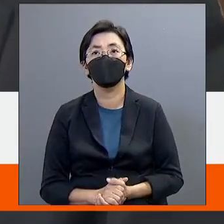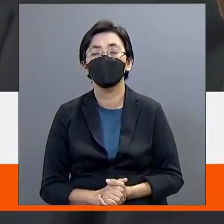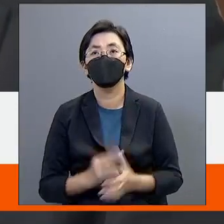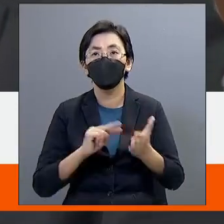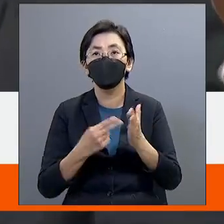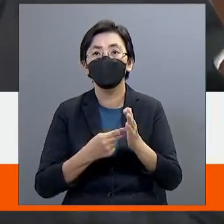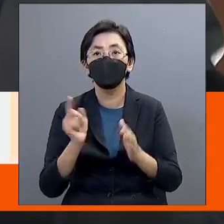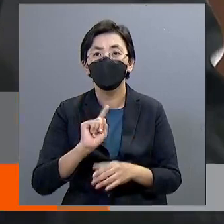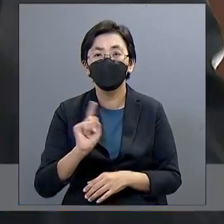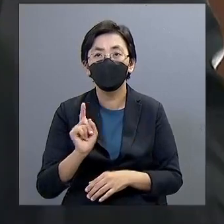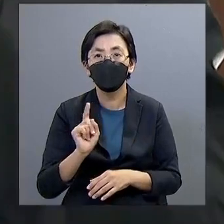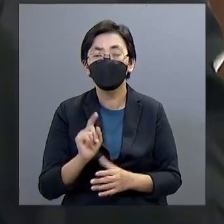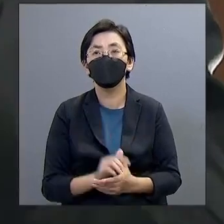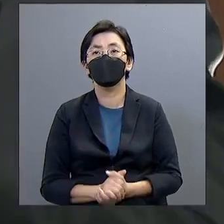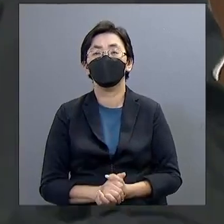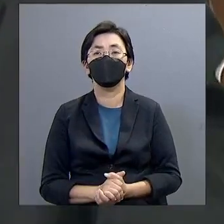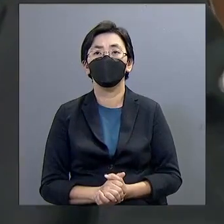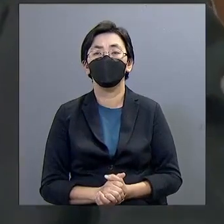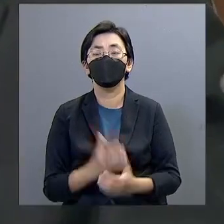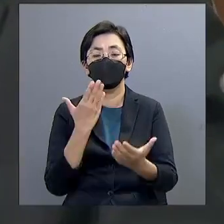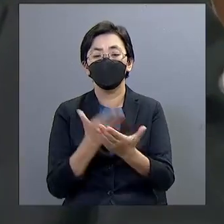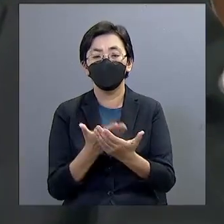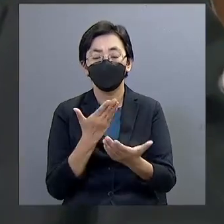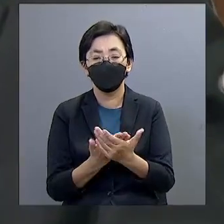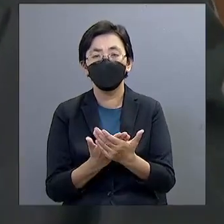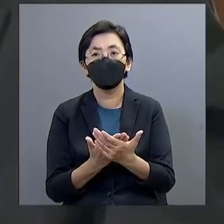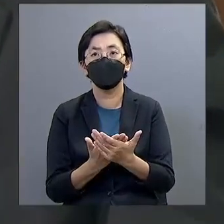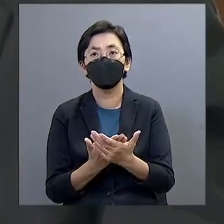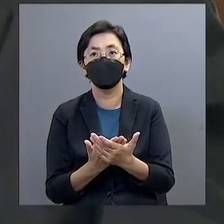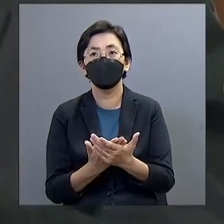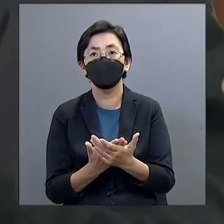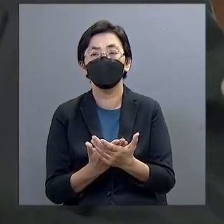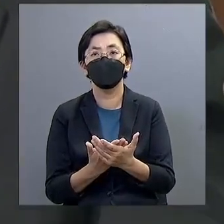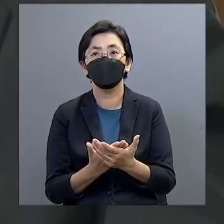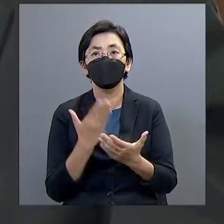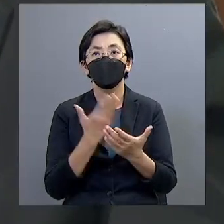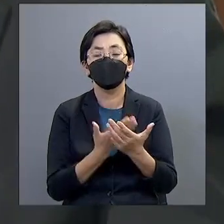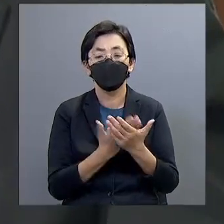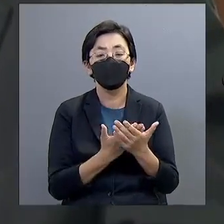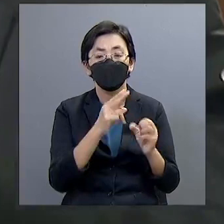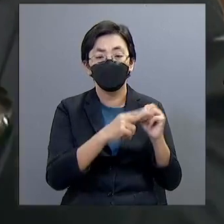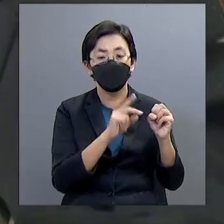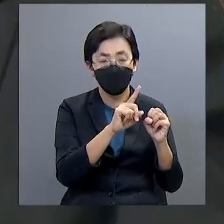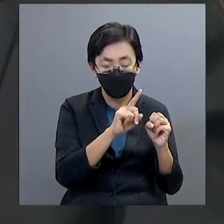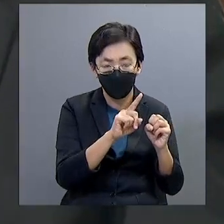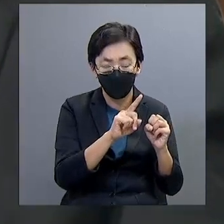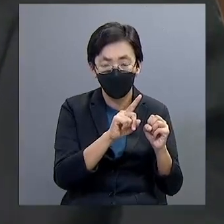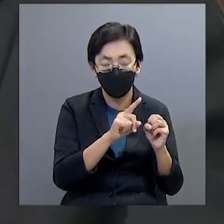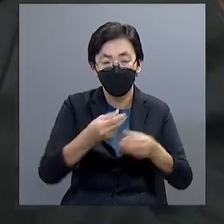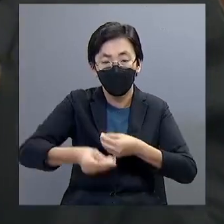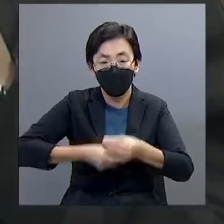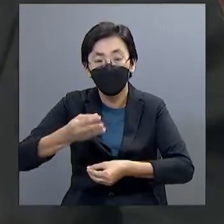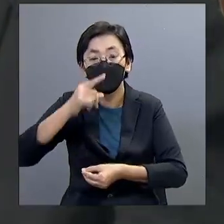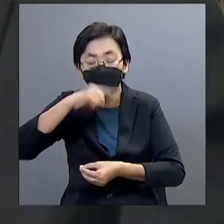นหมายคามวอะไร ฮวา ข้า spelled อ่อนเงิน ของเงินบากับการนำเข้า